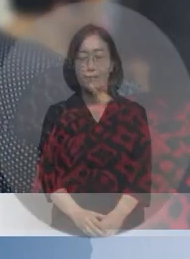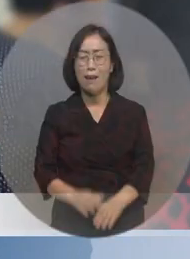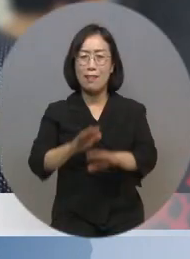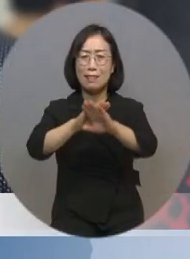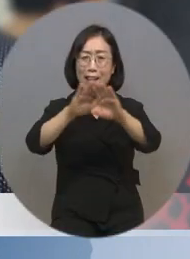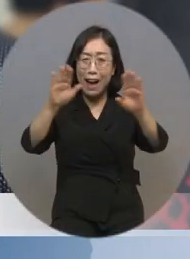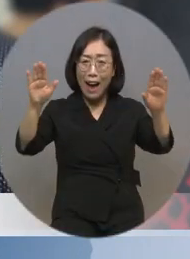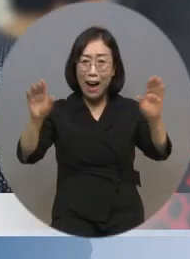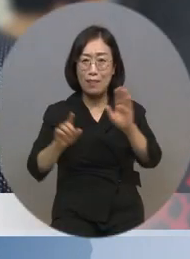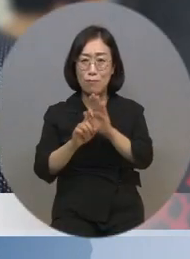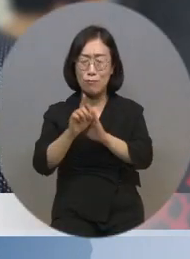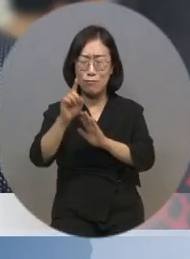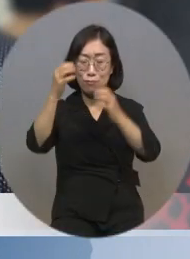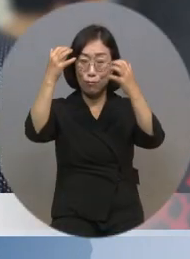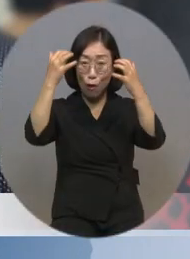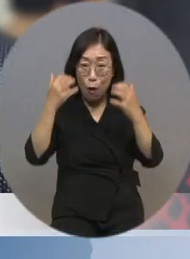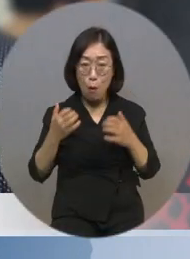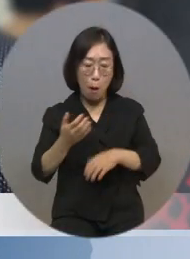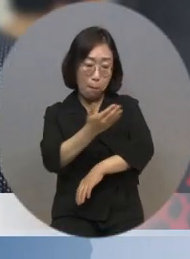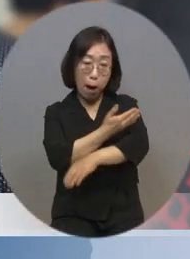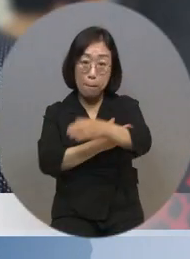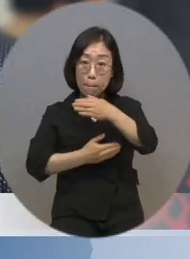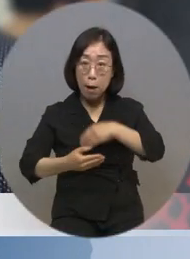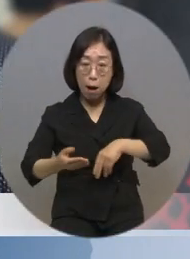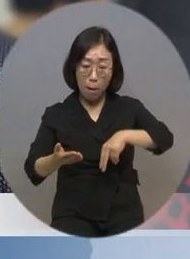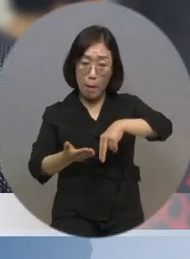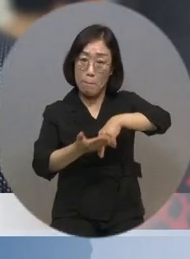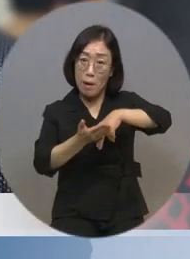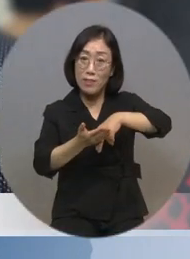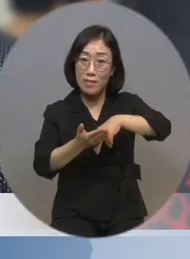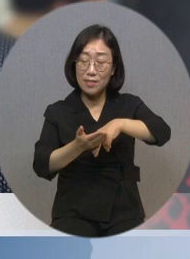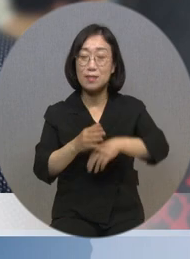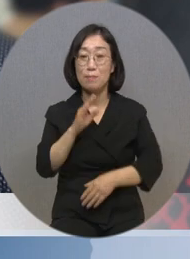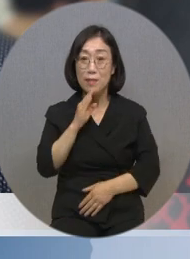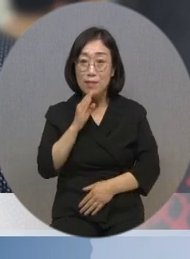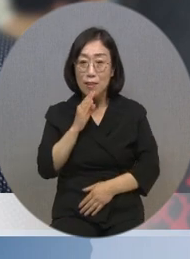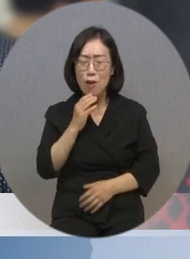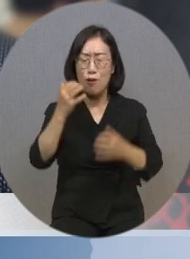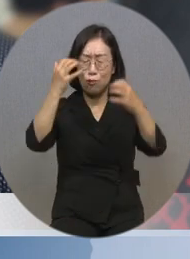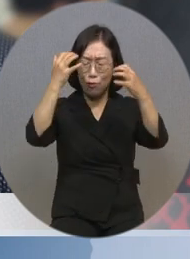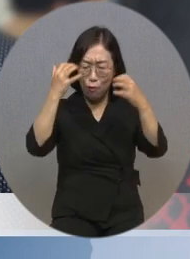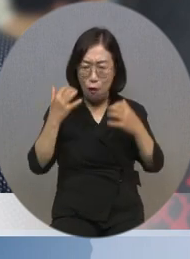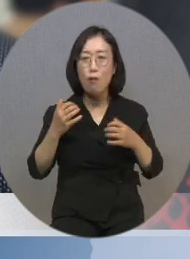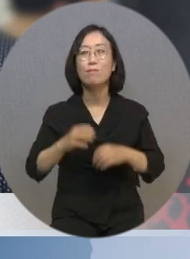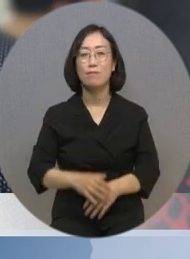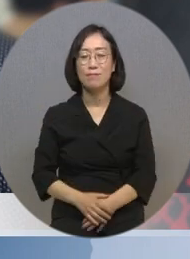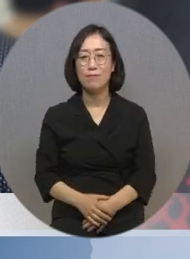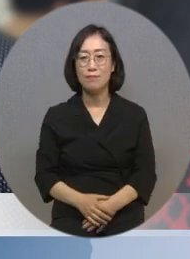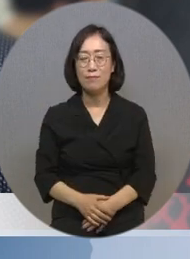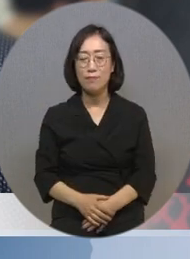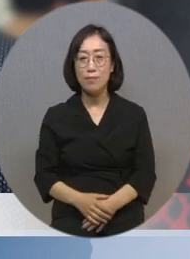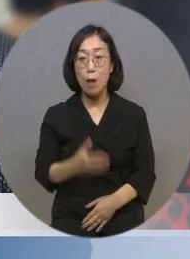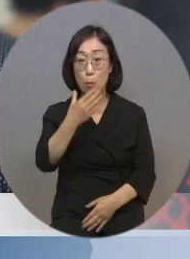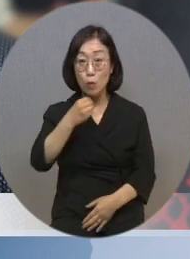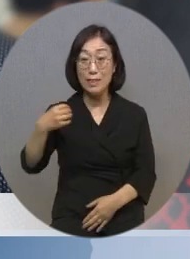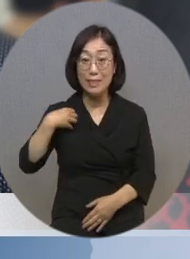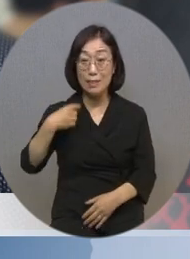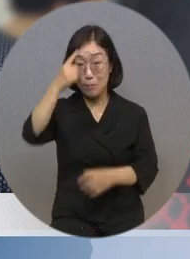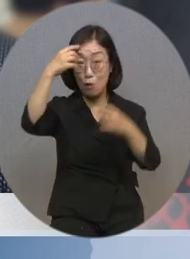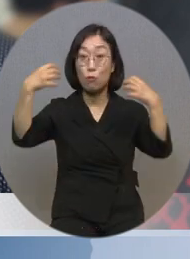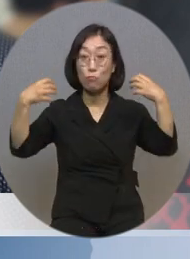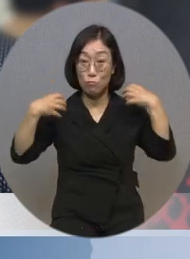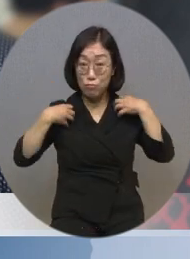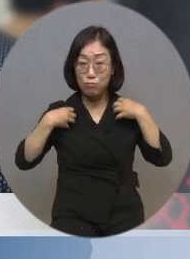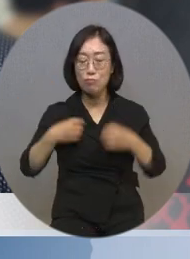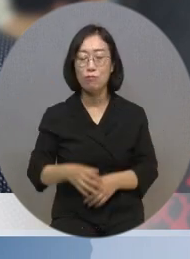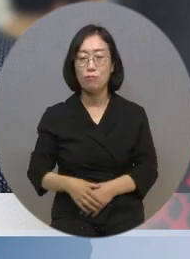한낮이면 반팔, 반바지가 어색하지 않을 정도의 초여름 날씨가 이어지고 있습니다. 보건복지부는 관계부처와